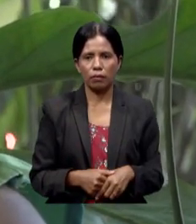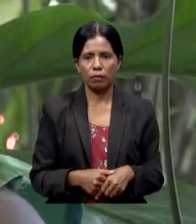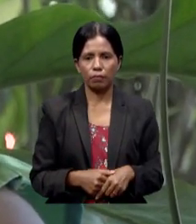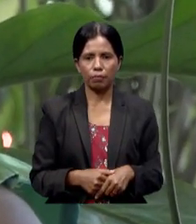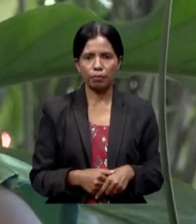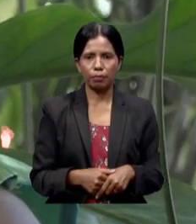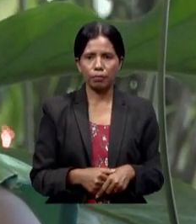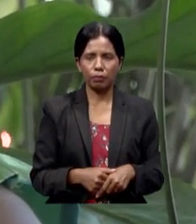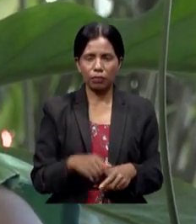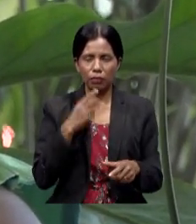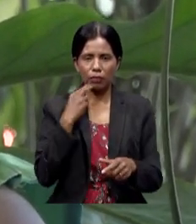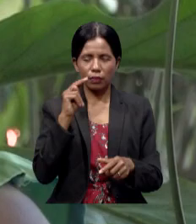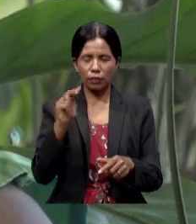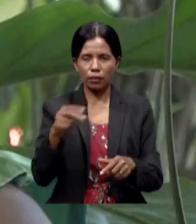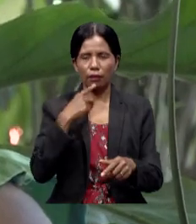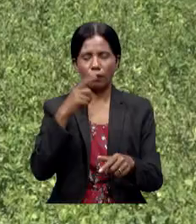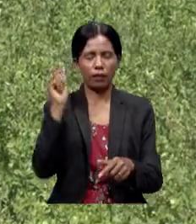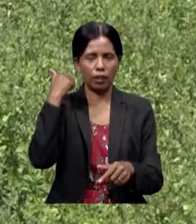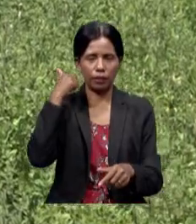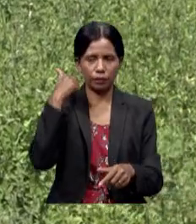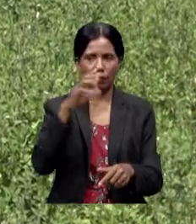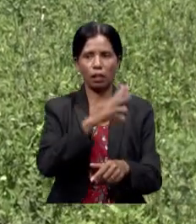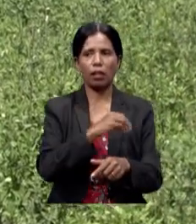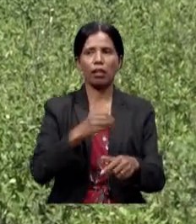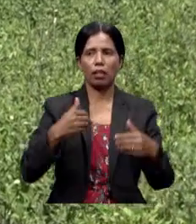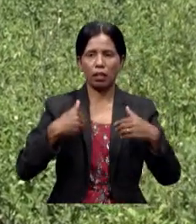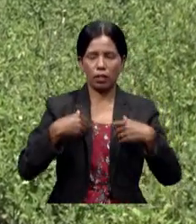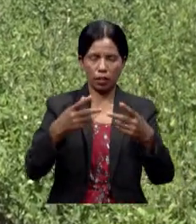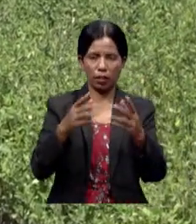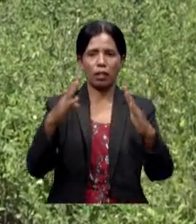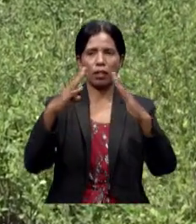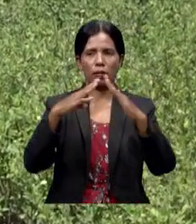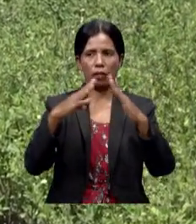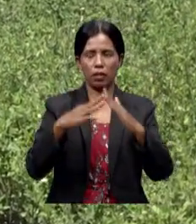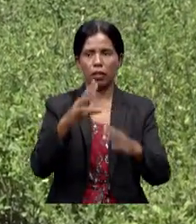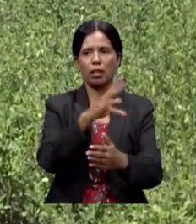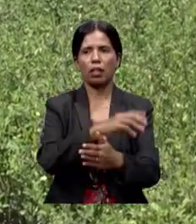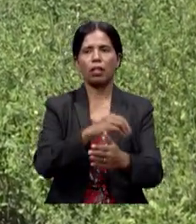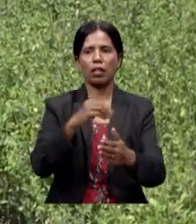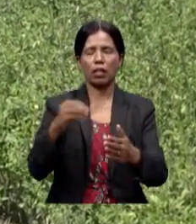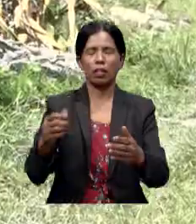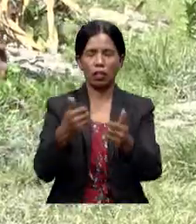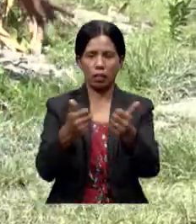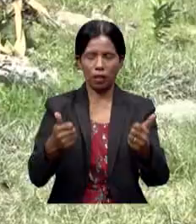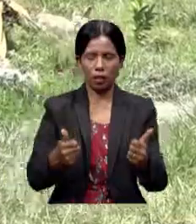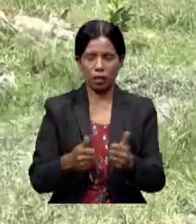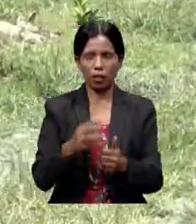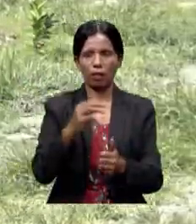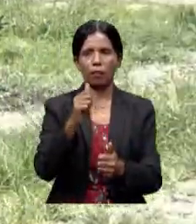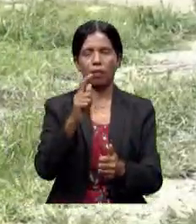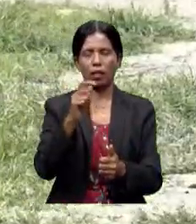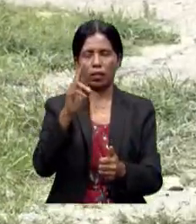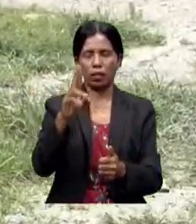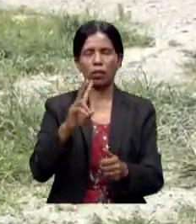Nia hatete maski tio Filomena Pereira iha rai rasik nebe lokaliza iha aldeia matua suku